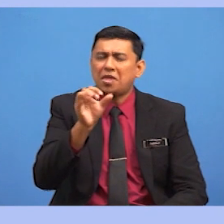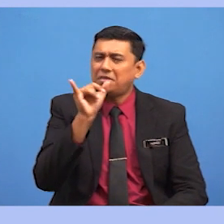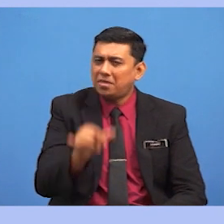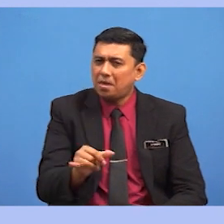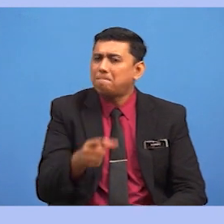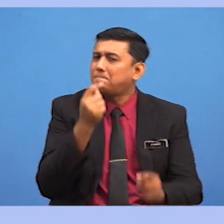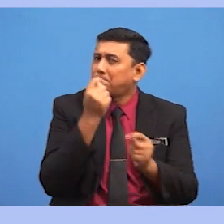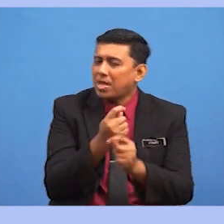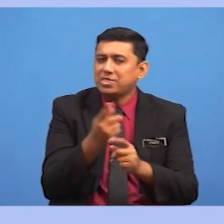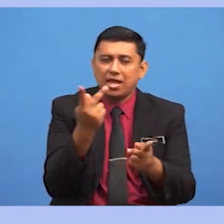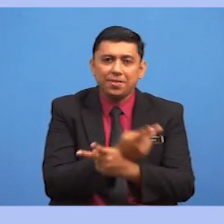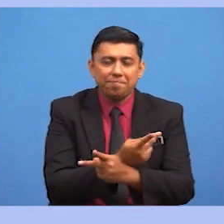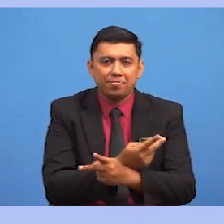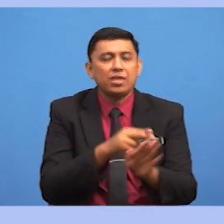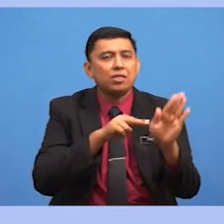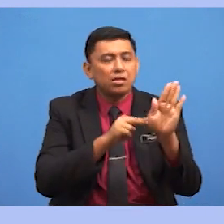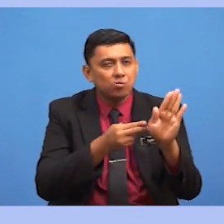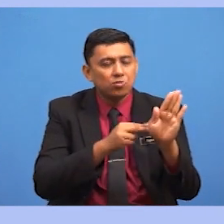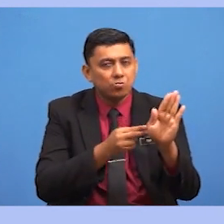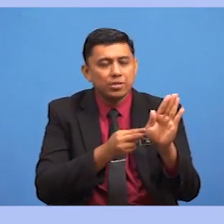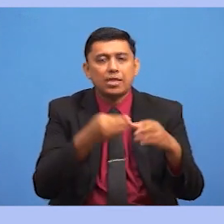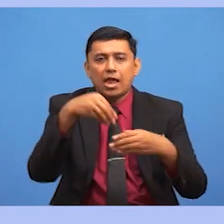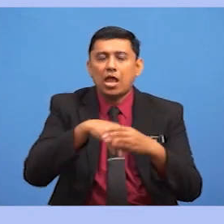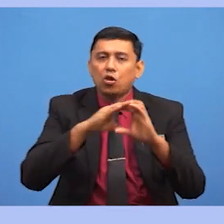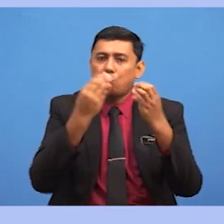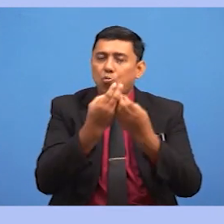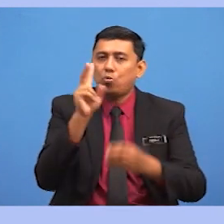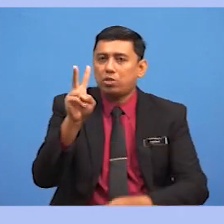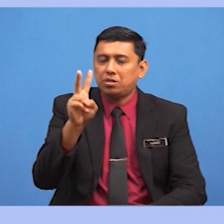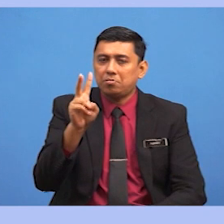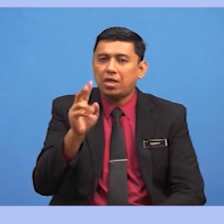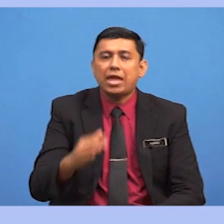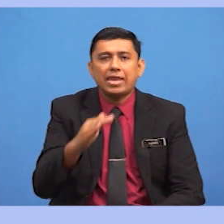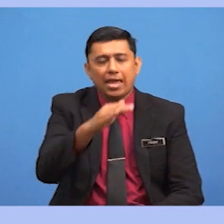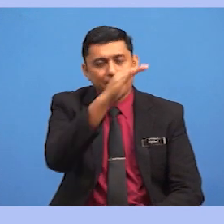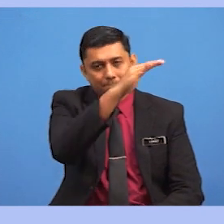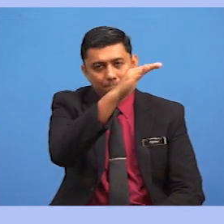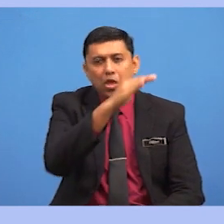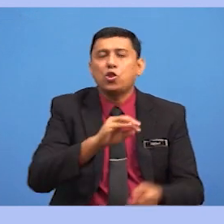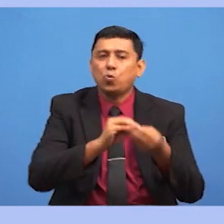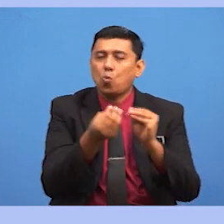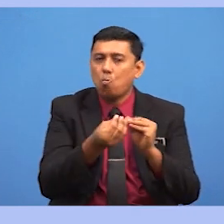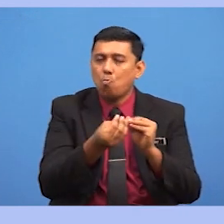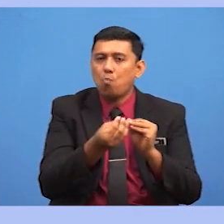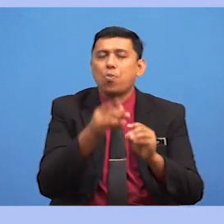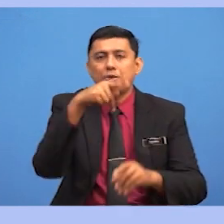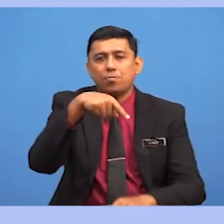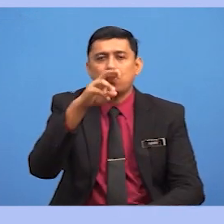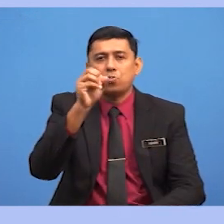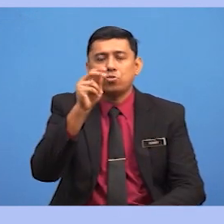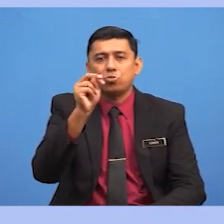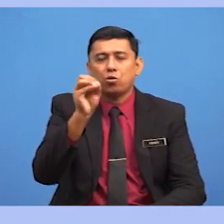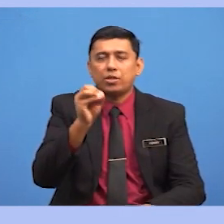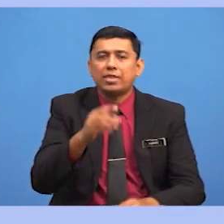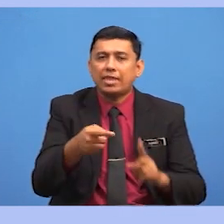sekali. Unsur-unsur dalam kumpulan 2 disusun mengikut tertib menaik nombor proton dari atas